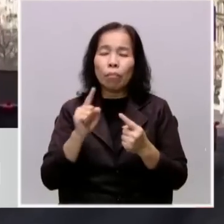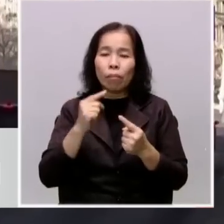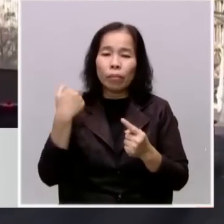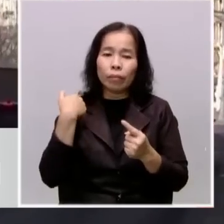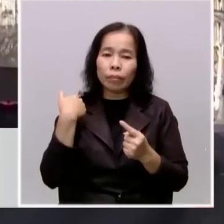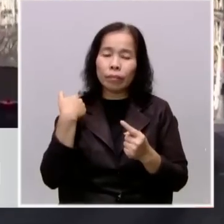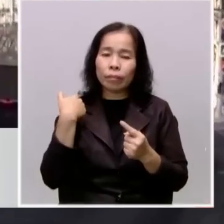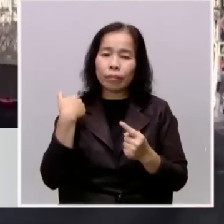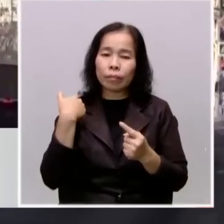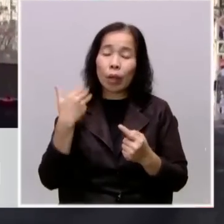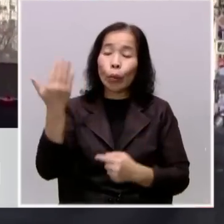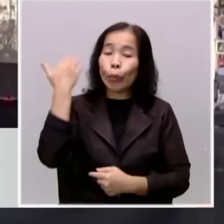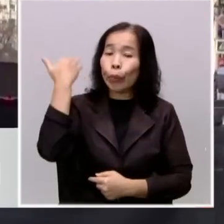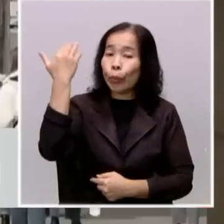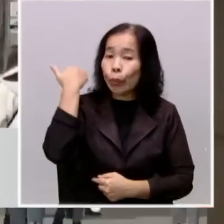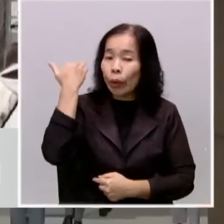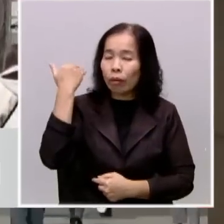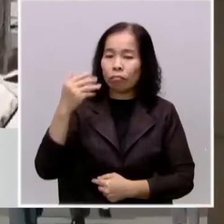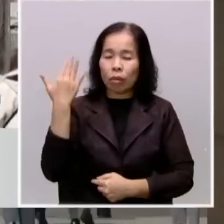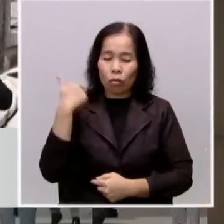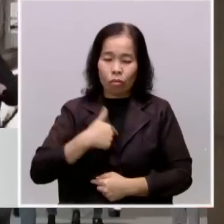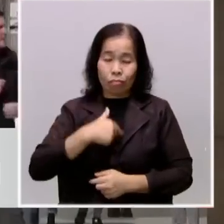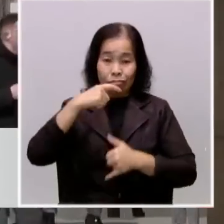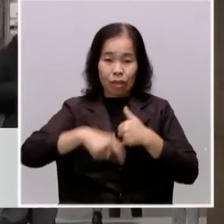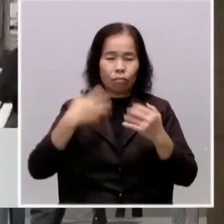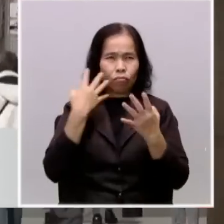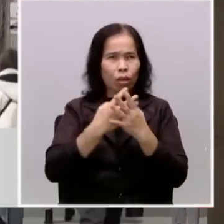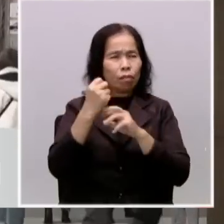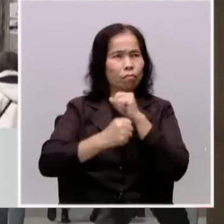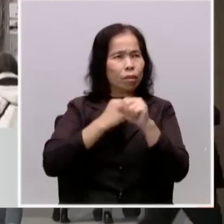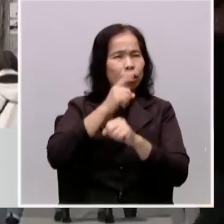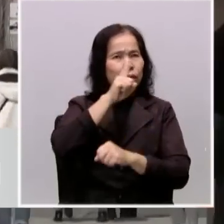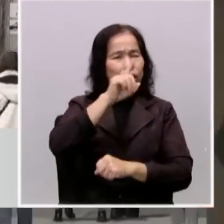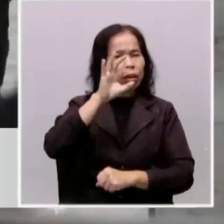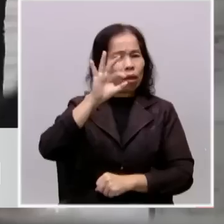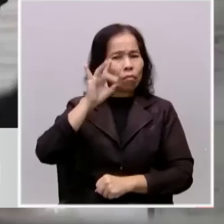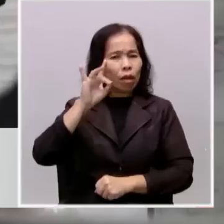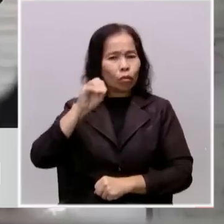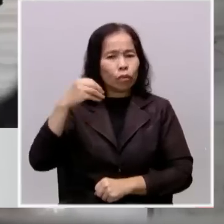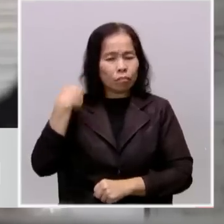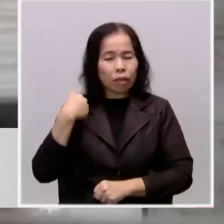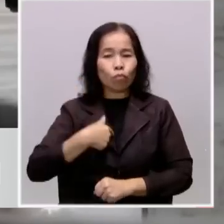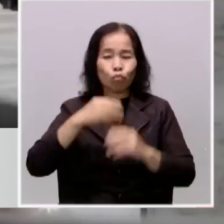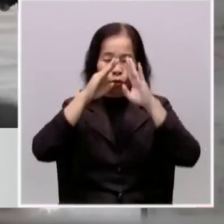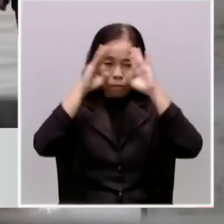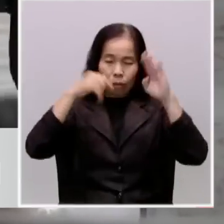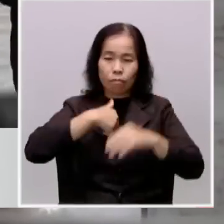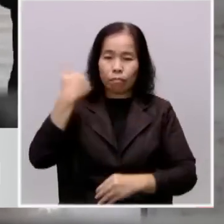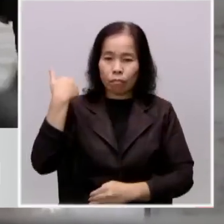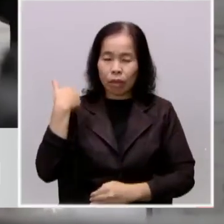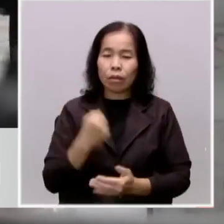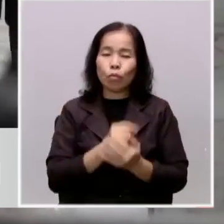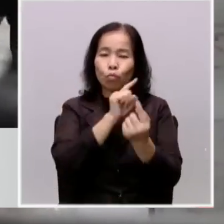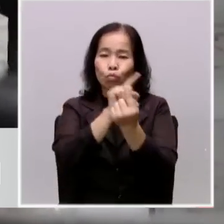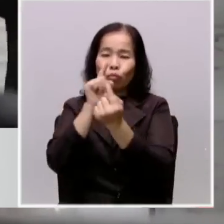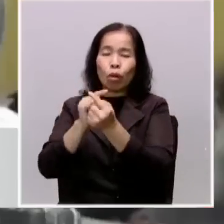ริโกซินเป็นอดีตนักโทษคดีอาญาในช่วงทศวรรษ1980นะคะแล้วก็มีประสบการณ์ในเรือนจำมากรู้จักคนเยอะนะคะ